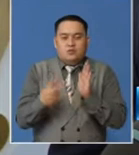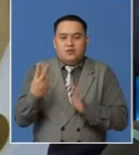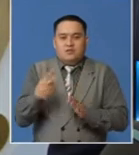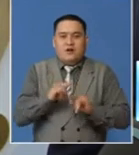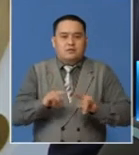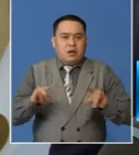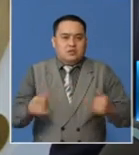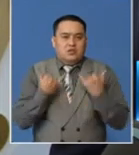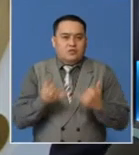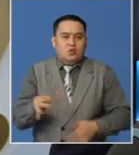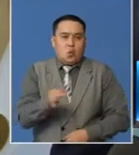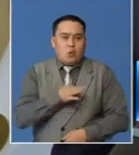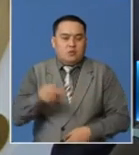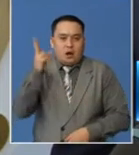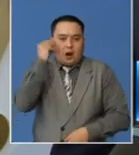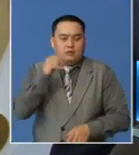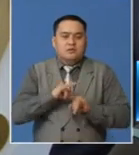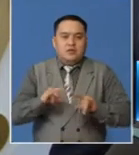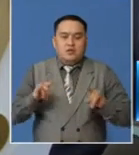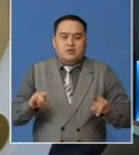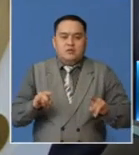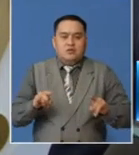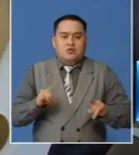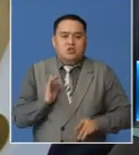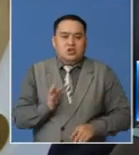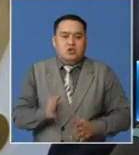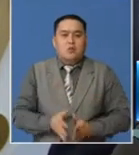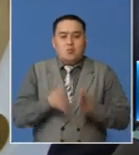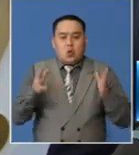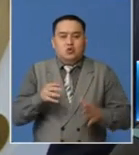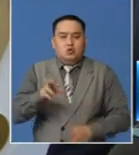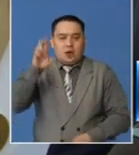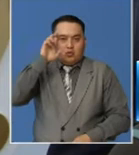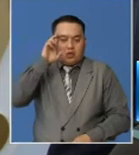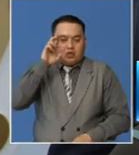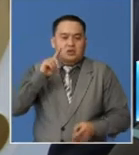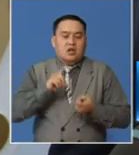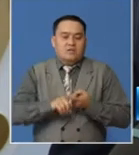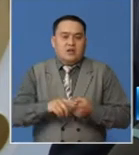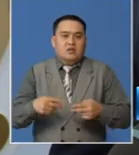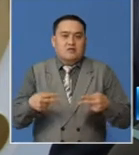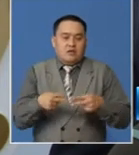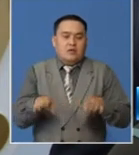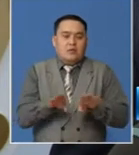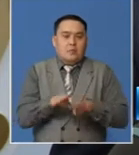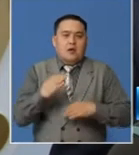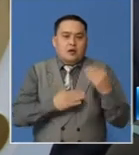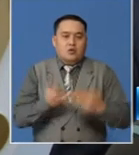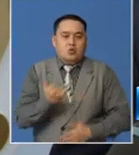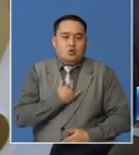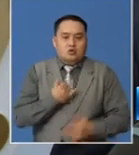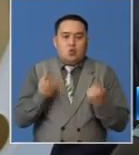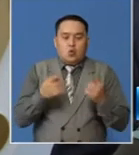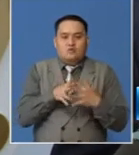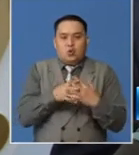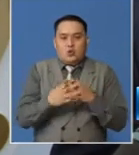сада. Сегодня в области количество детских садов частных больше, чем государственных. Соответственно, я думаю, что такая же практика может быть у нас и в крупных